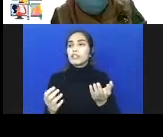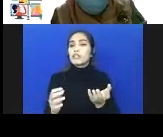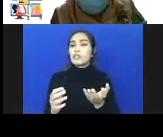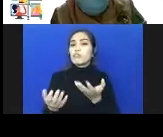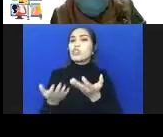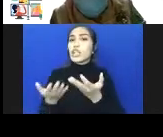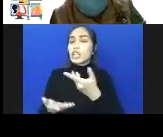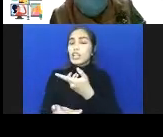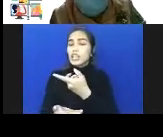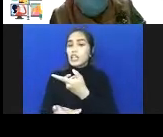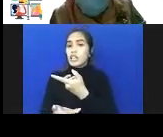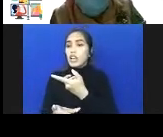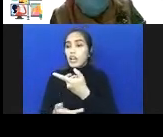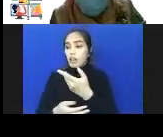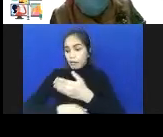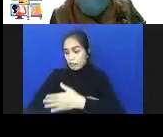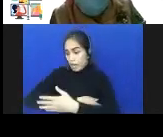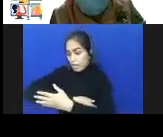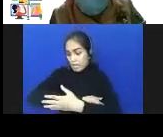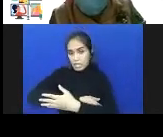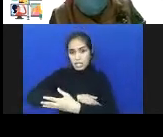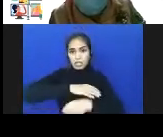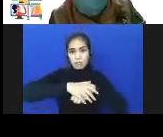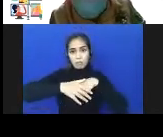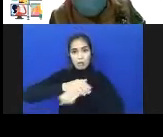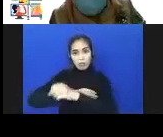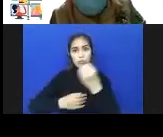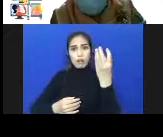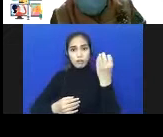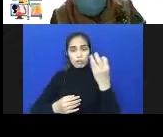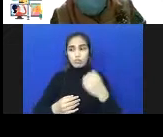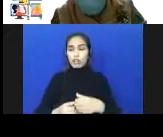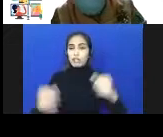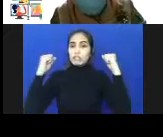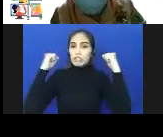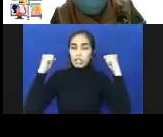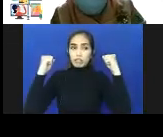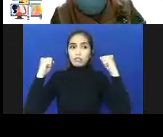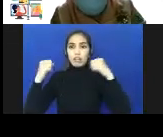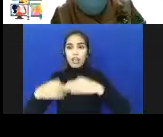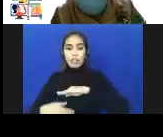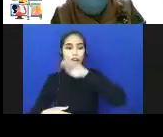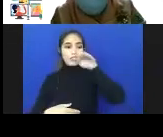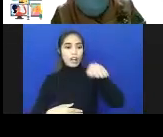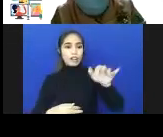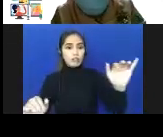yang terutama bayi muda yang dia datang sebagai bayi kunjungan sehat tidak terpapar oleh bayi-bayi yang sakit atau balita yang